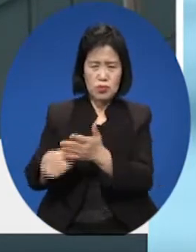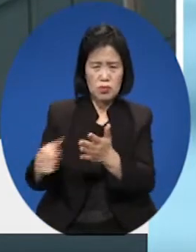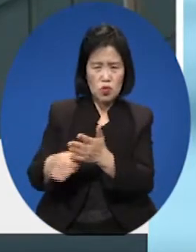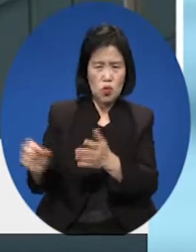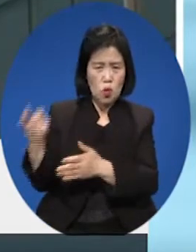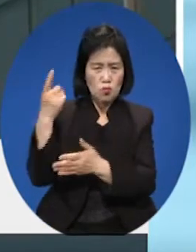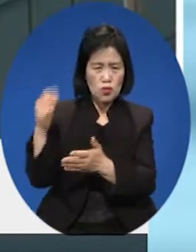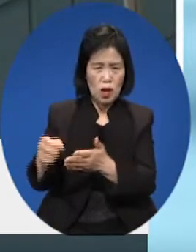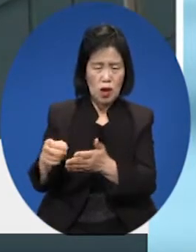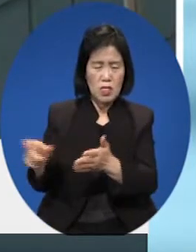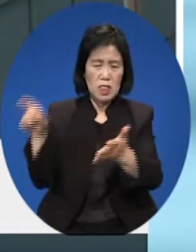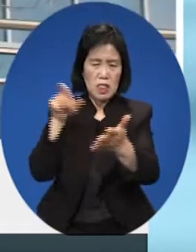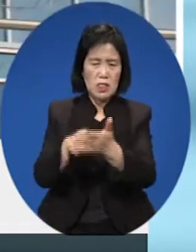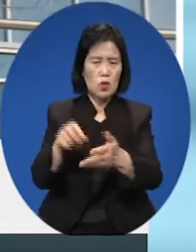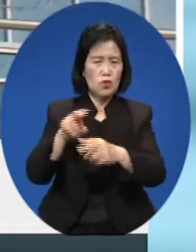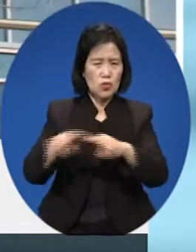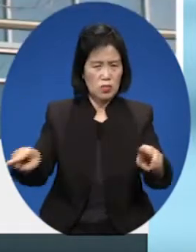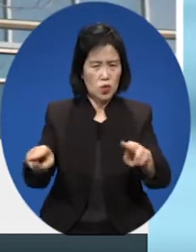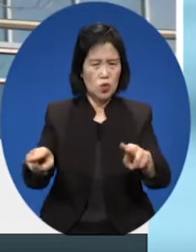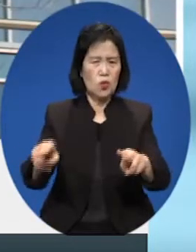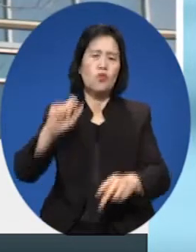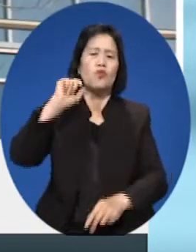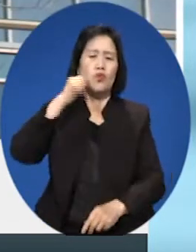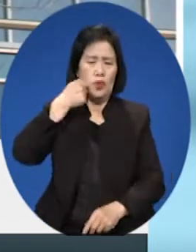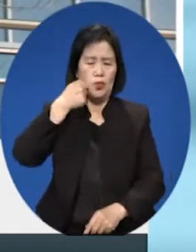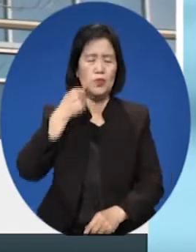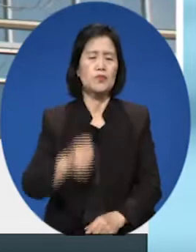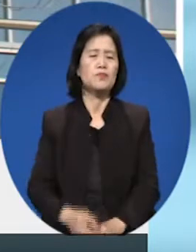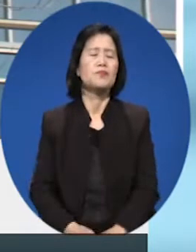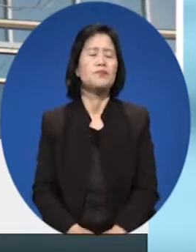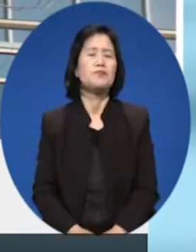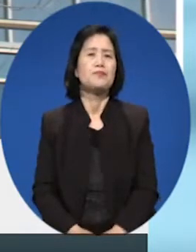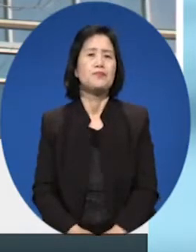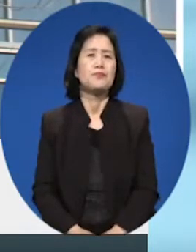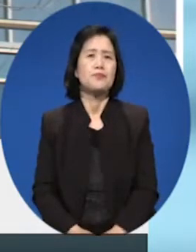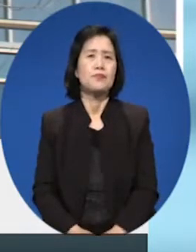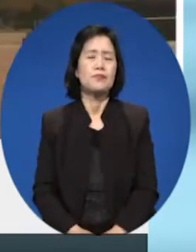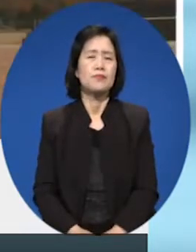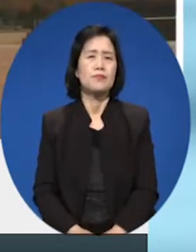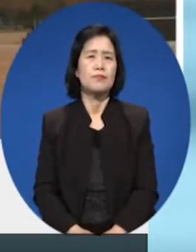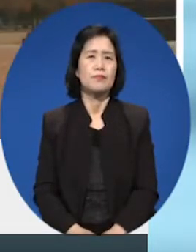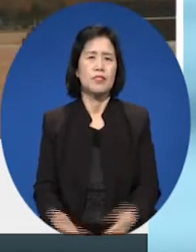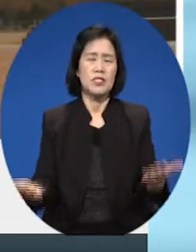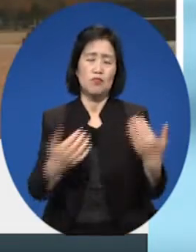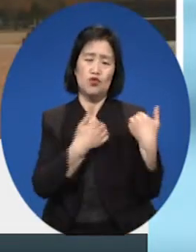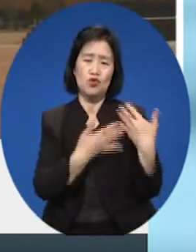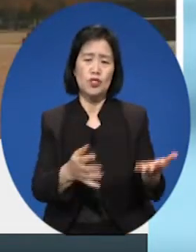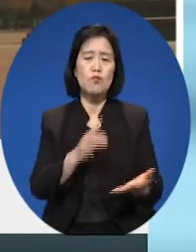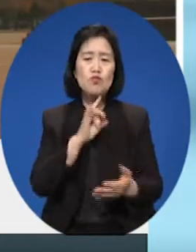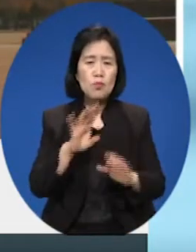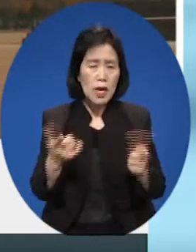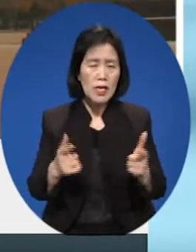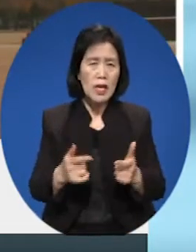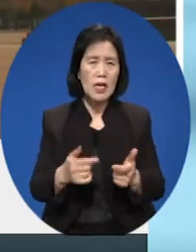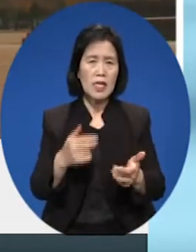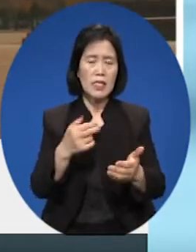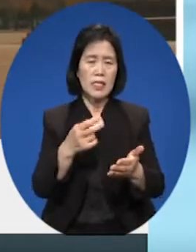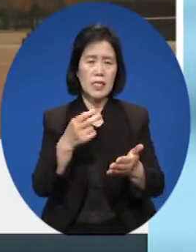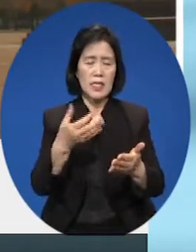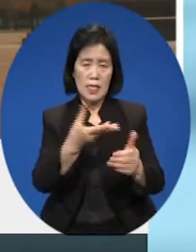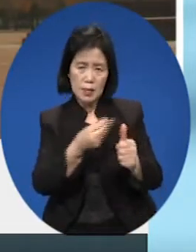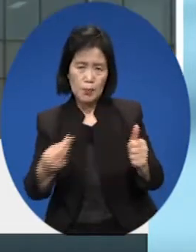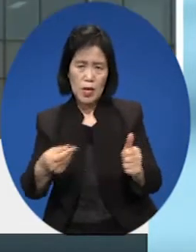등록을 취소한다 기대하기는 어렵다 라고 볼 수가 있습니다 아 제가 볼 때는 뭐 직무유기 뿐만 아 라 임 재 료 손실분을